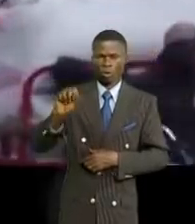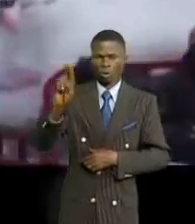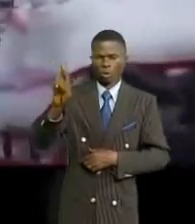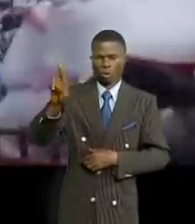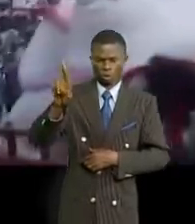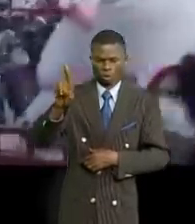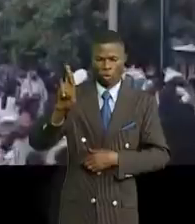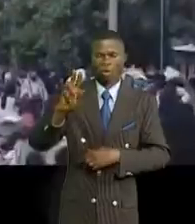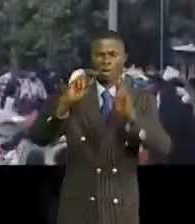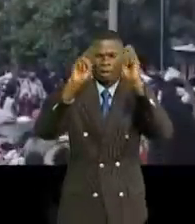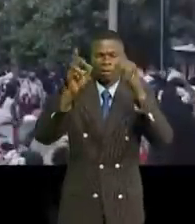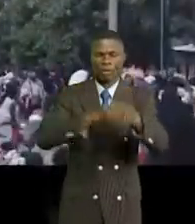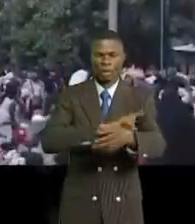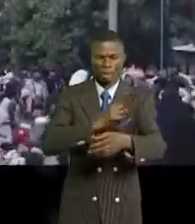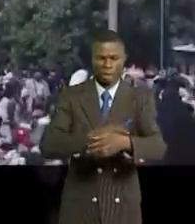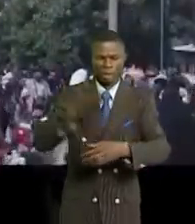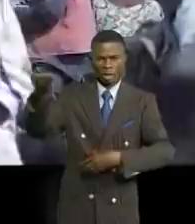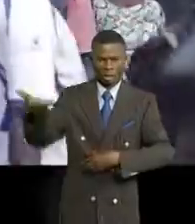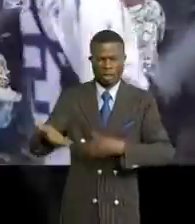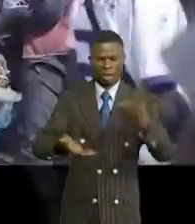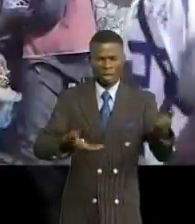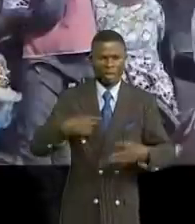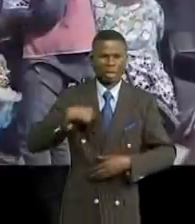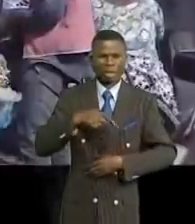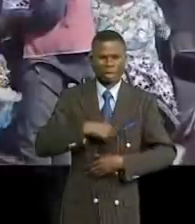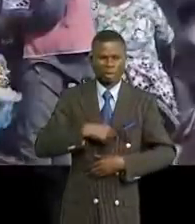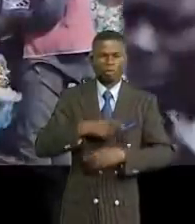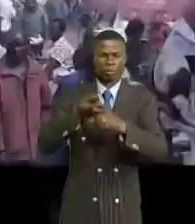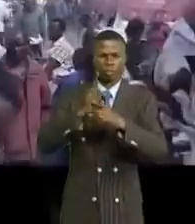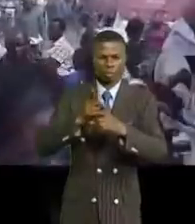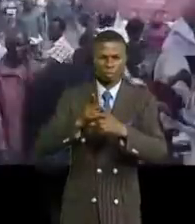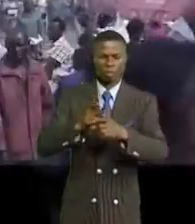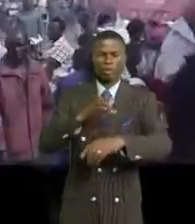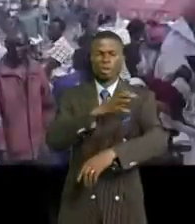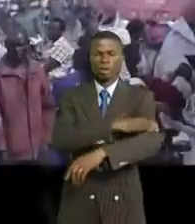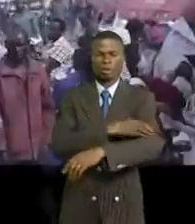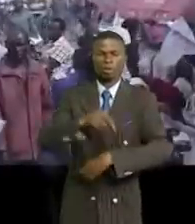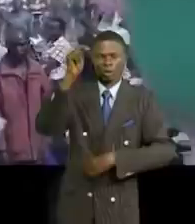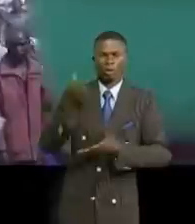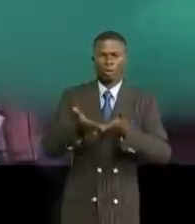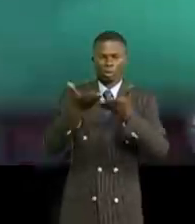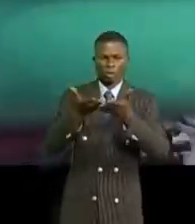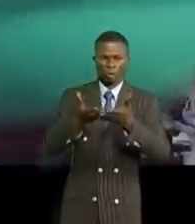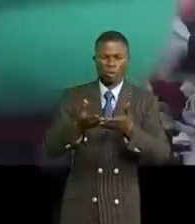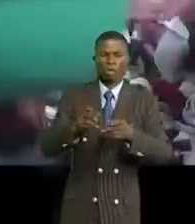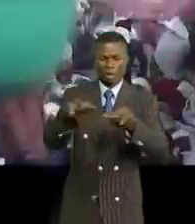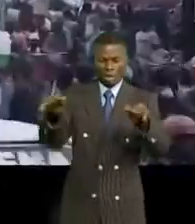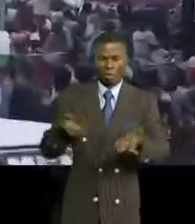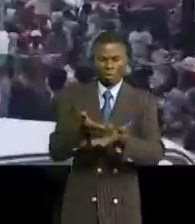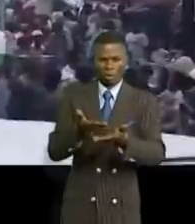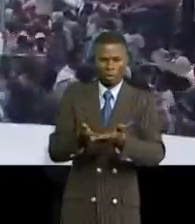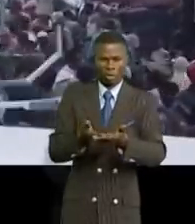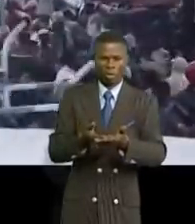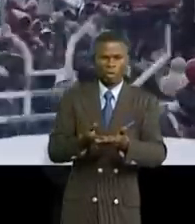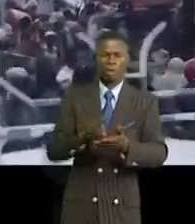est sûre et concordante de nous apprennent que billy ray et les géniteurs du chiffre et la province du nord-kivu viré c'est aussi l'épicentre